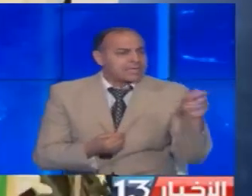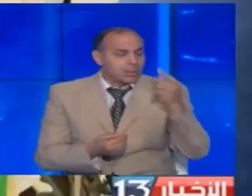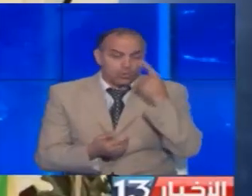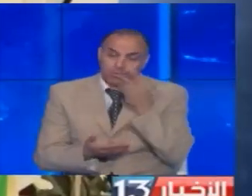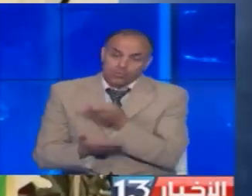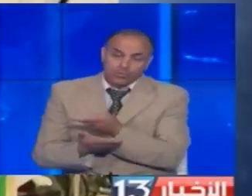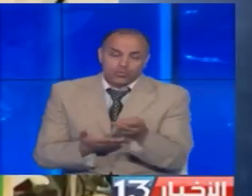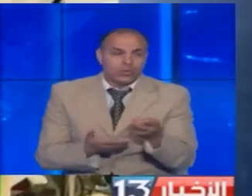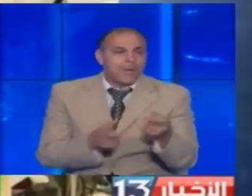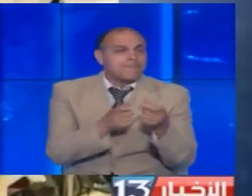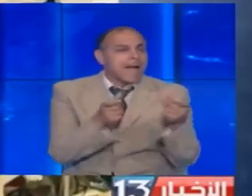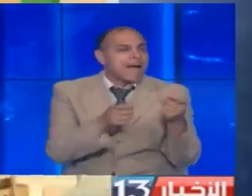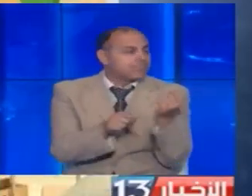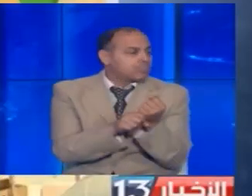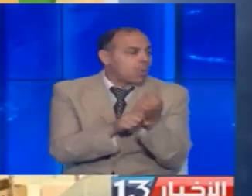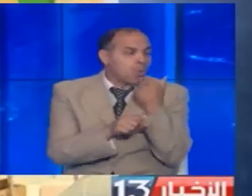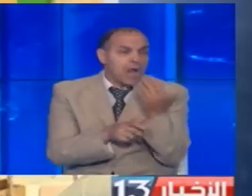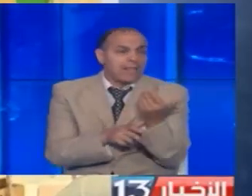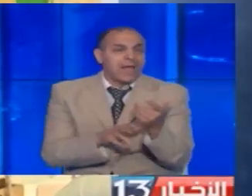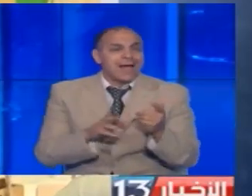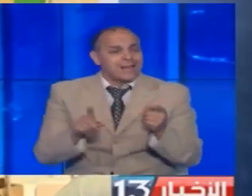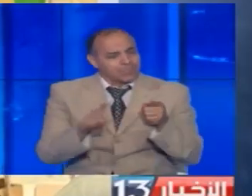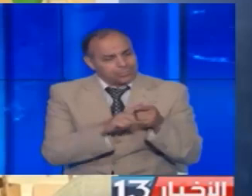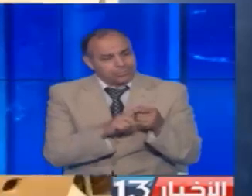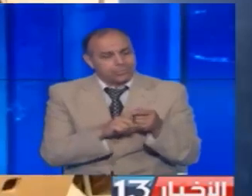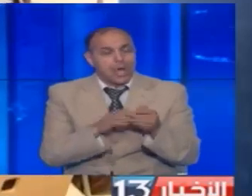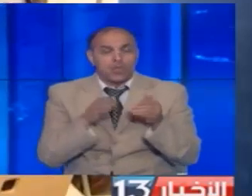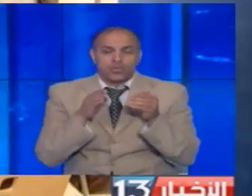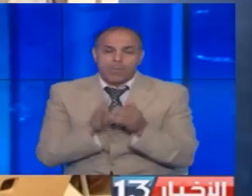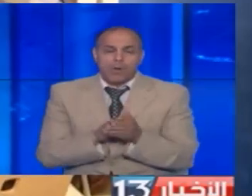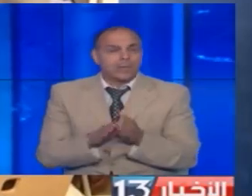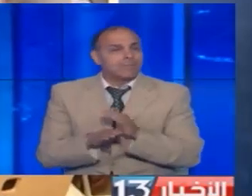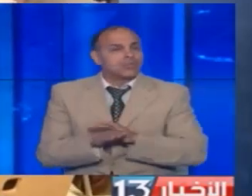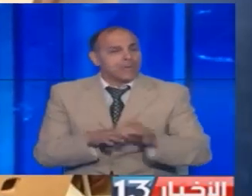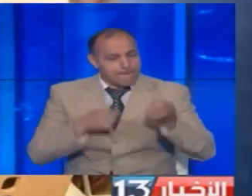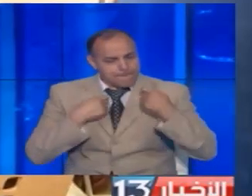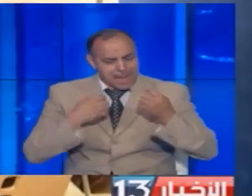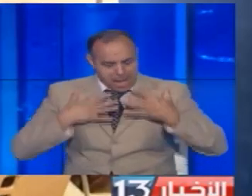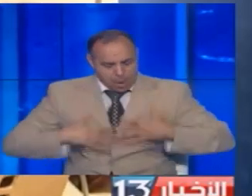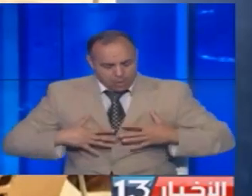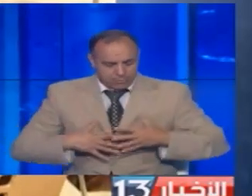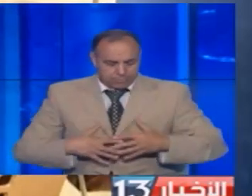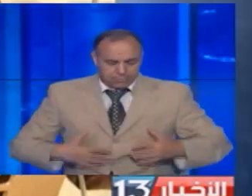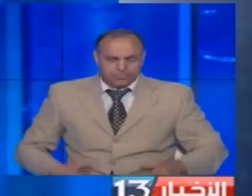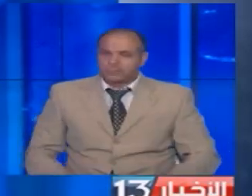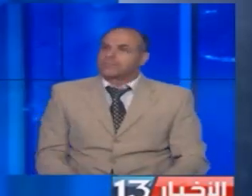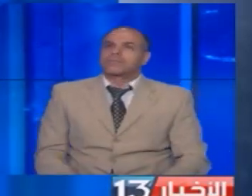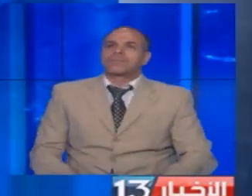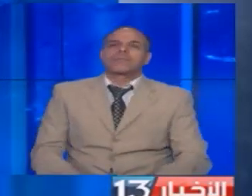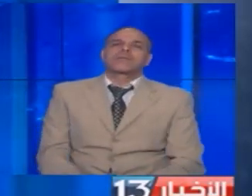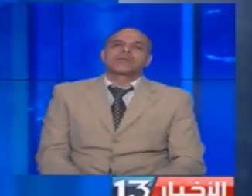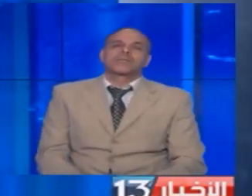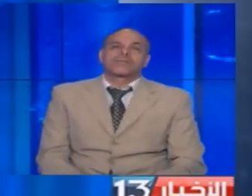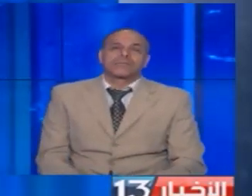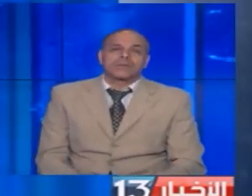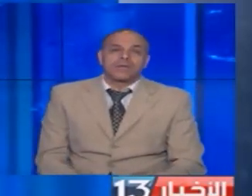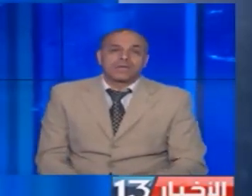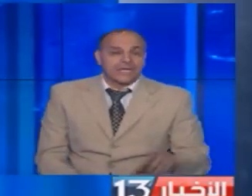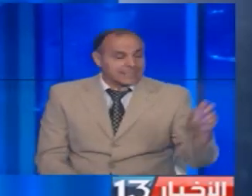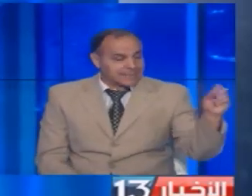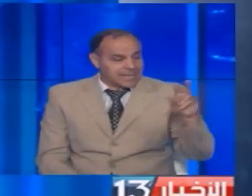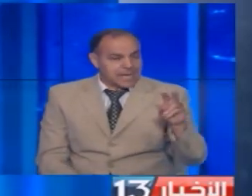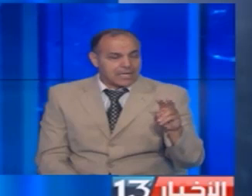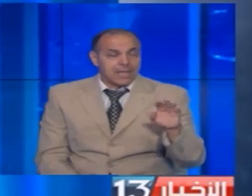ميدانيه لمصانع الانتاج من اجل تحقيق الاهداف المطلوبه في مجال تصدير الملابس والنسيج. في المجال